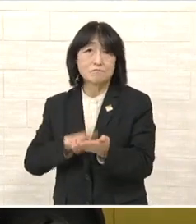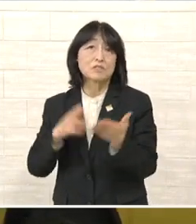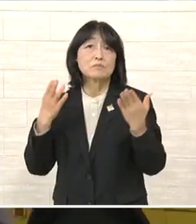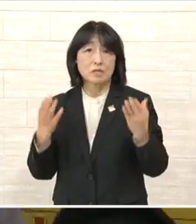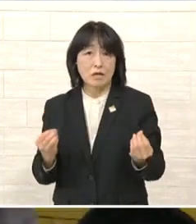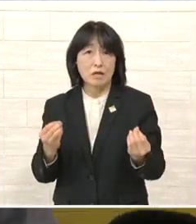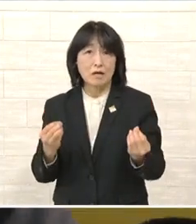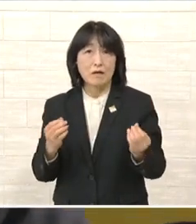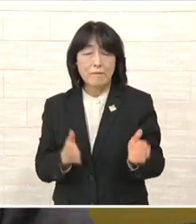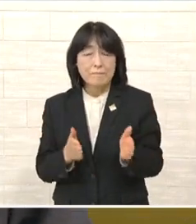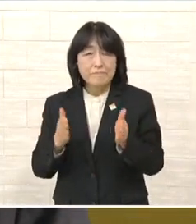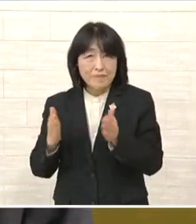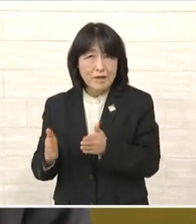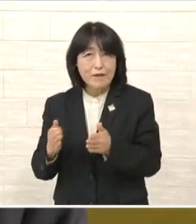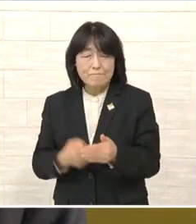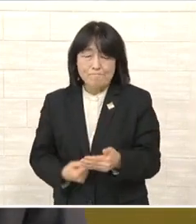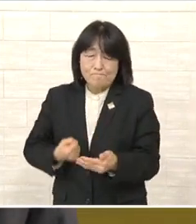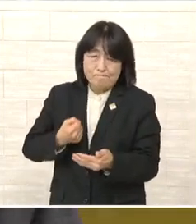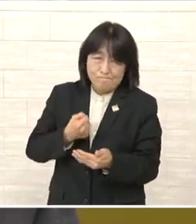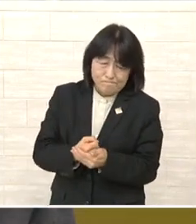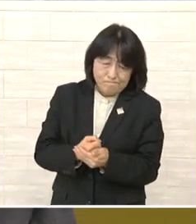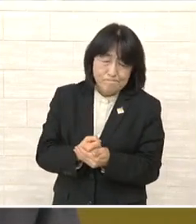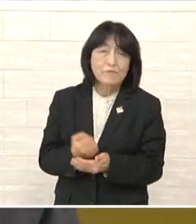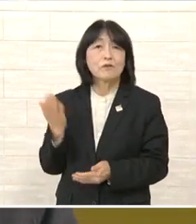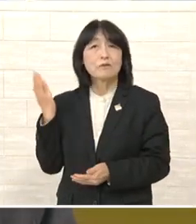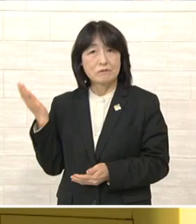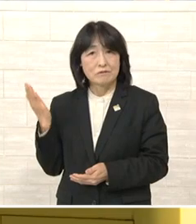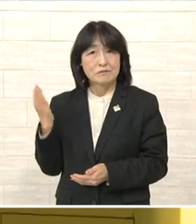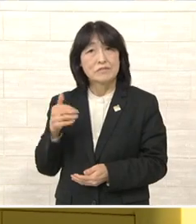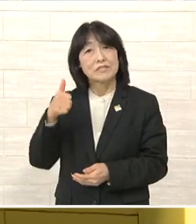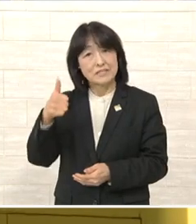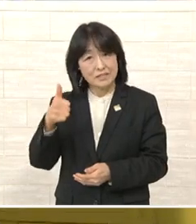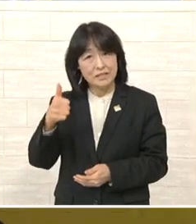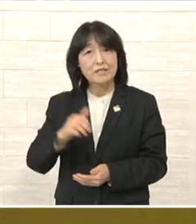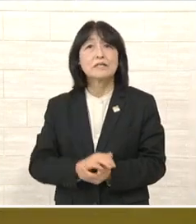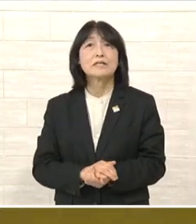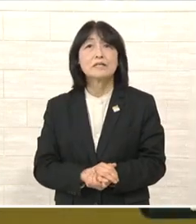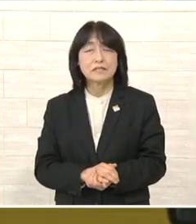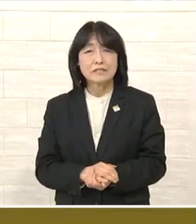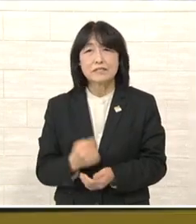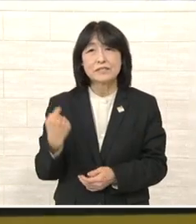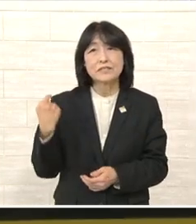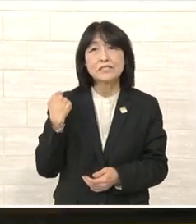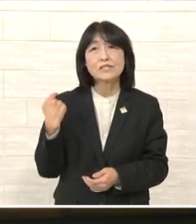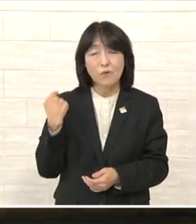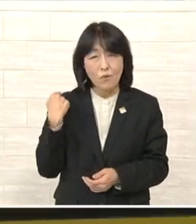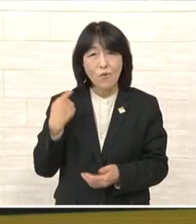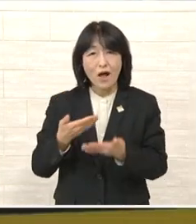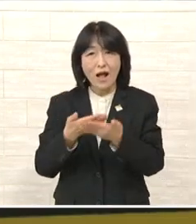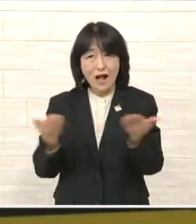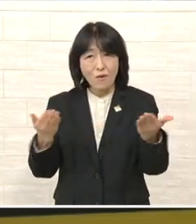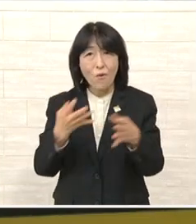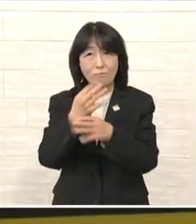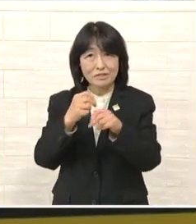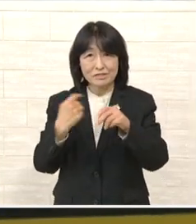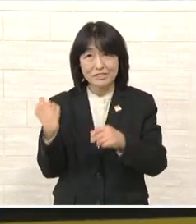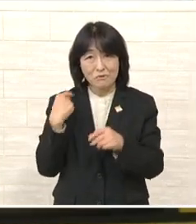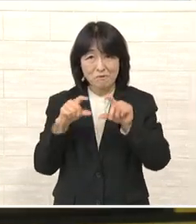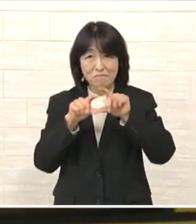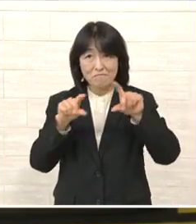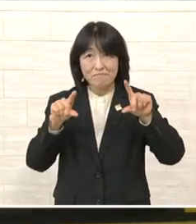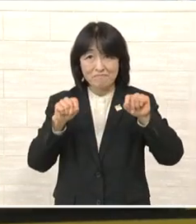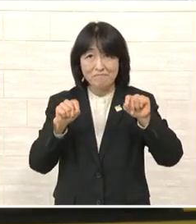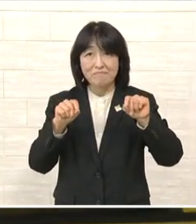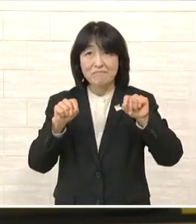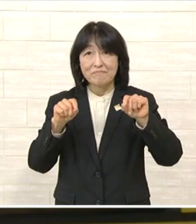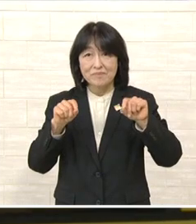そこで立ち上がったのがこちらの男性。 これ発行日が昨日になってますので、まさに取り立ての